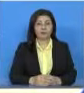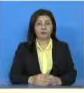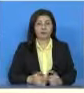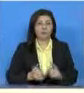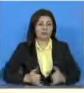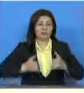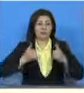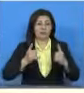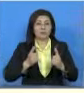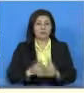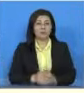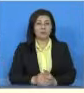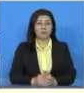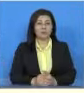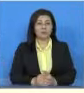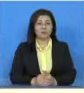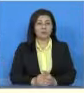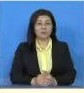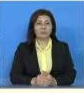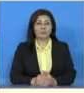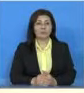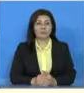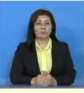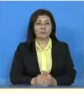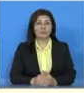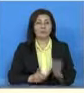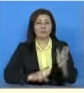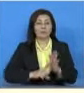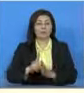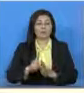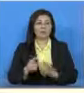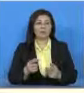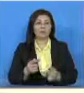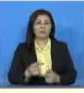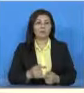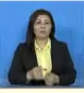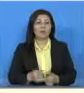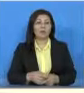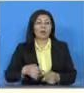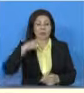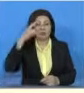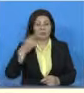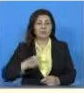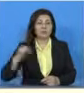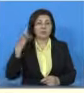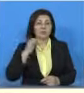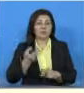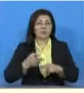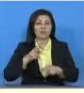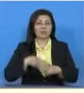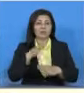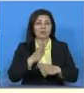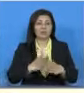чествуют и являются инициаторами возрождения казахской истории в этой